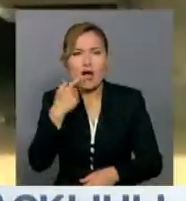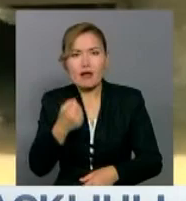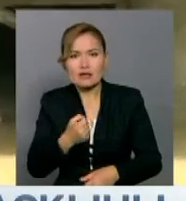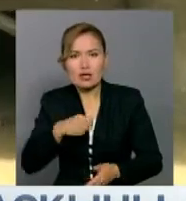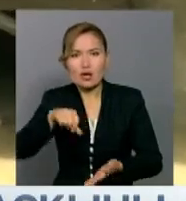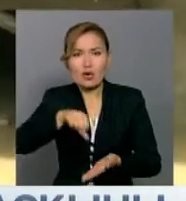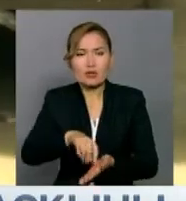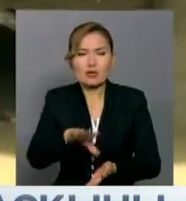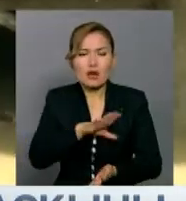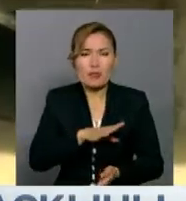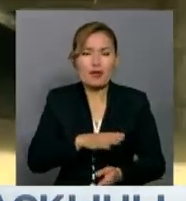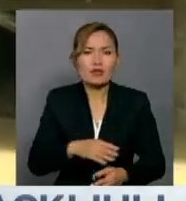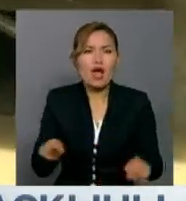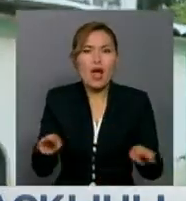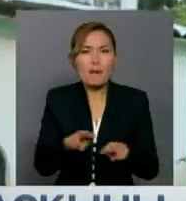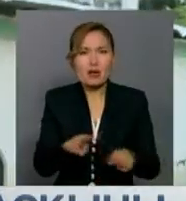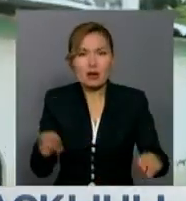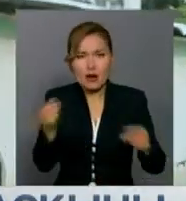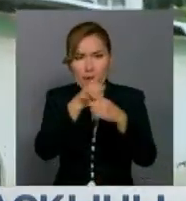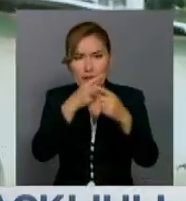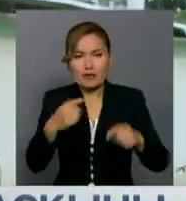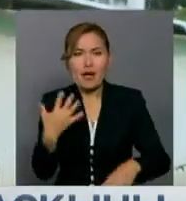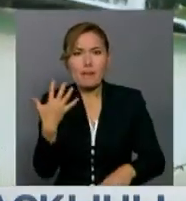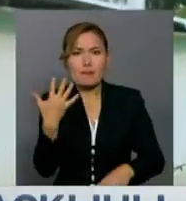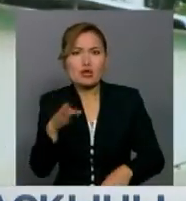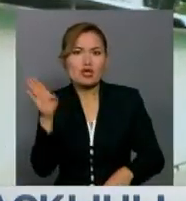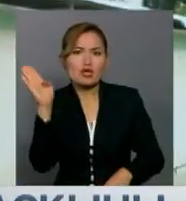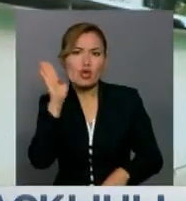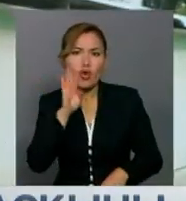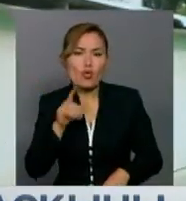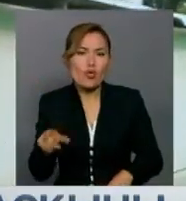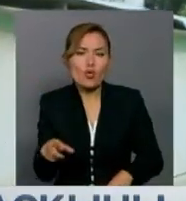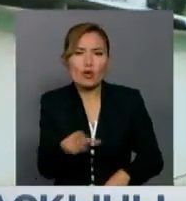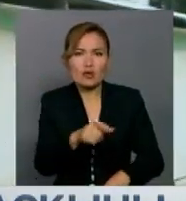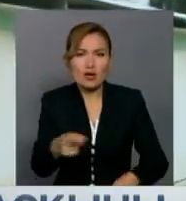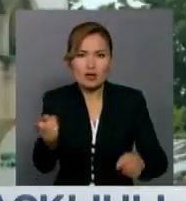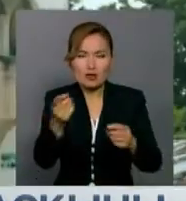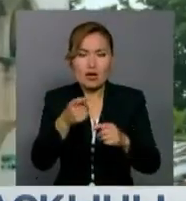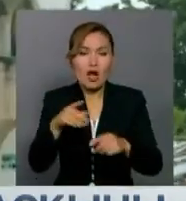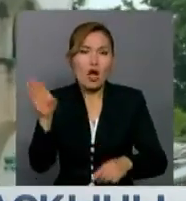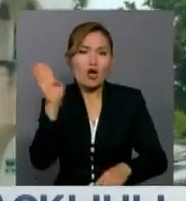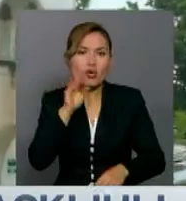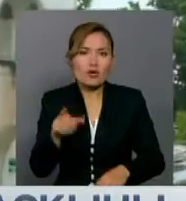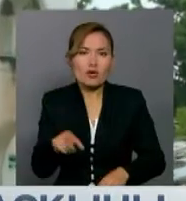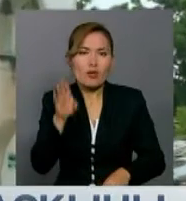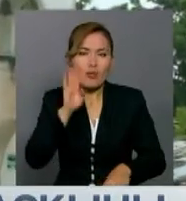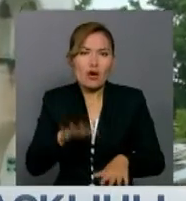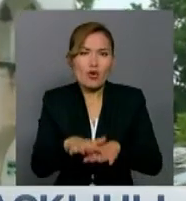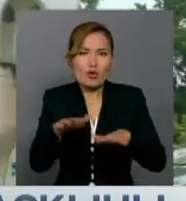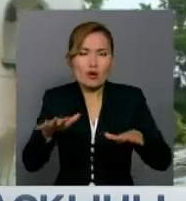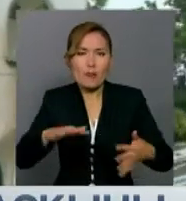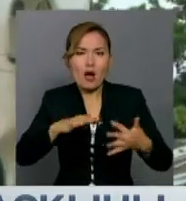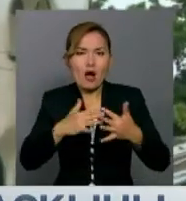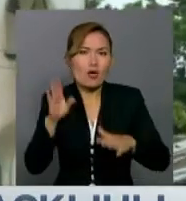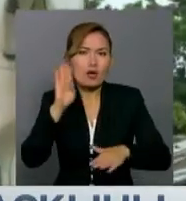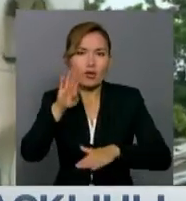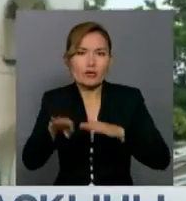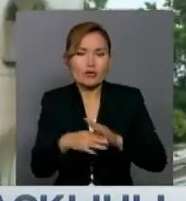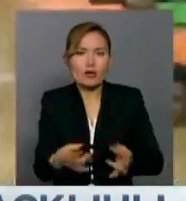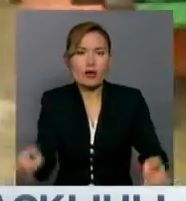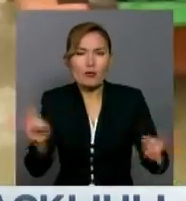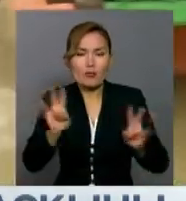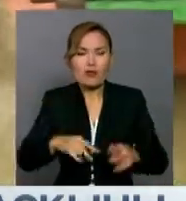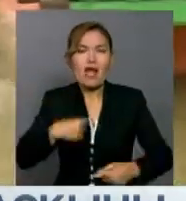жұмылдырылған. Жергілікті биліктің мәлімдеуінше 5 бірдей өзен арнасынан асып, елді мекендерге қауіп төндіре бастаған. Ауа райын болжаушылар